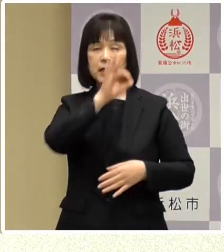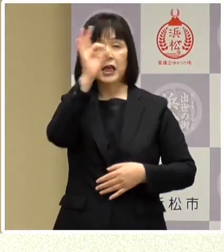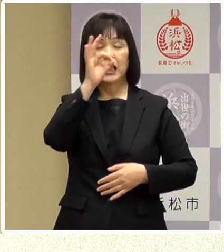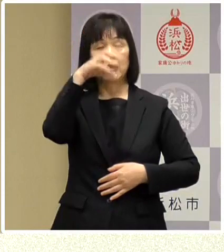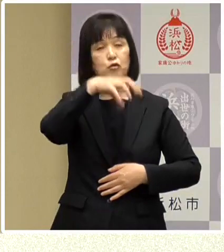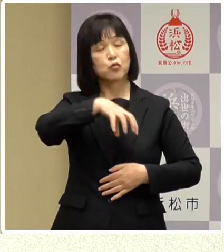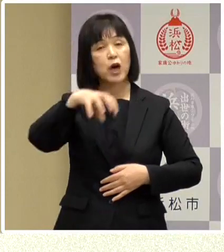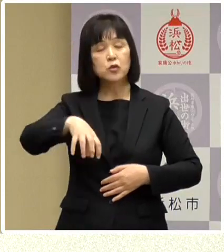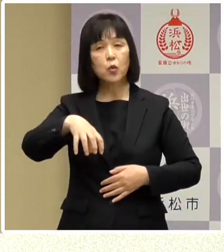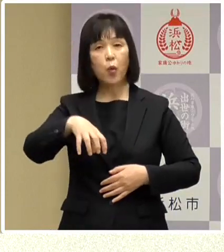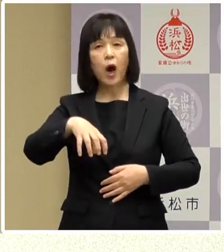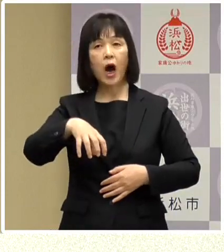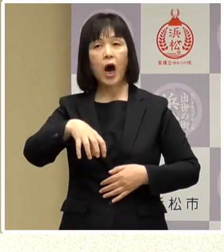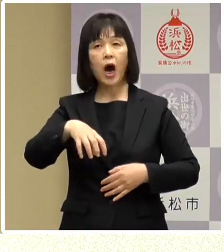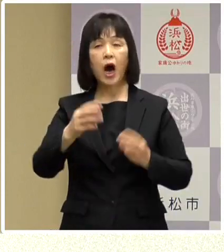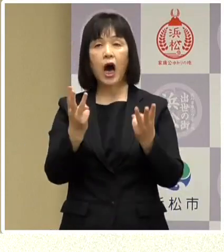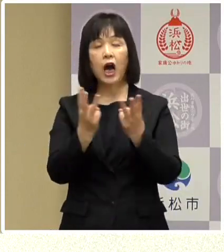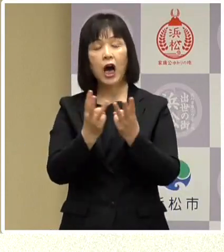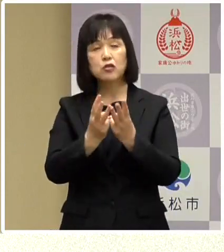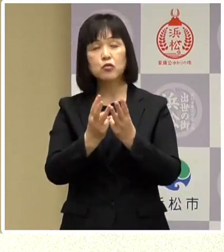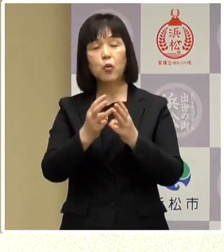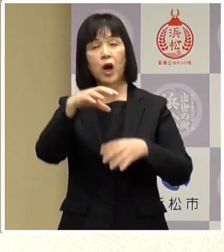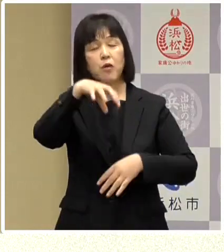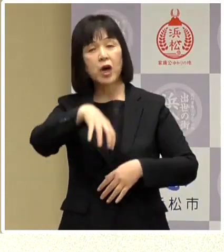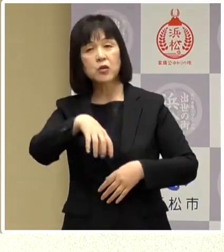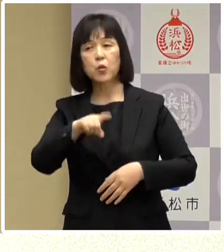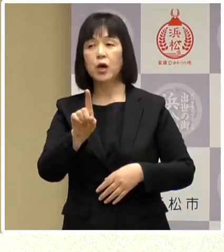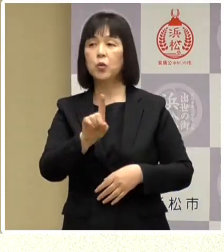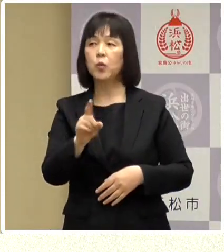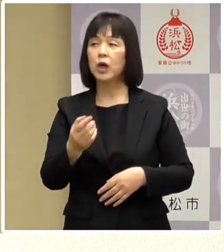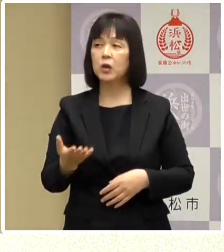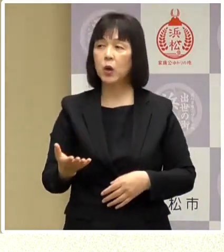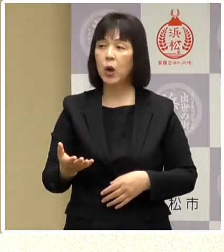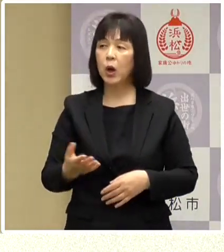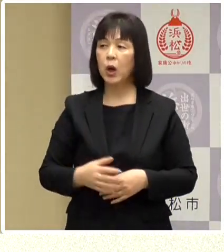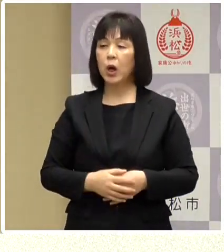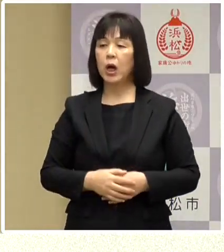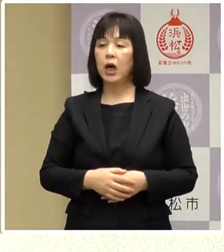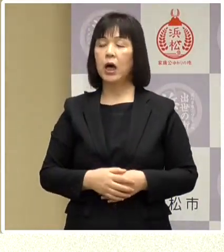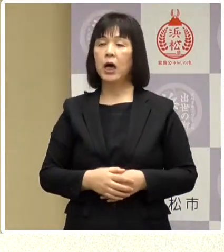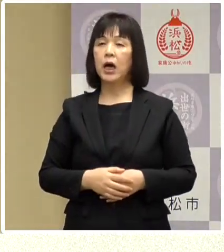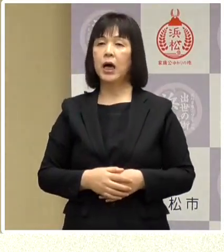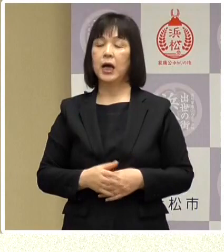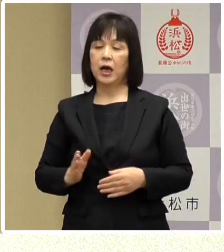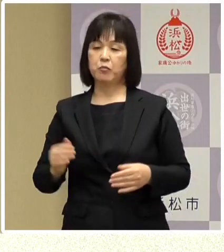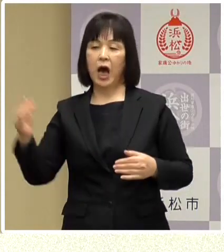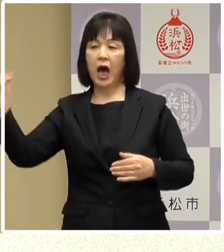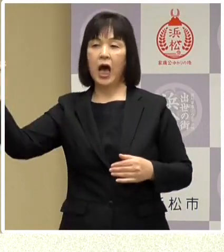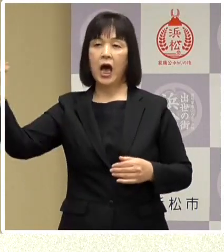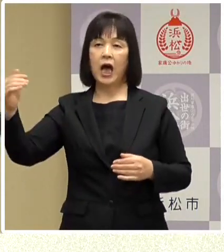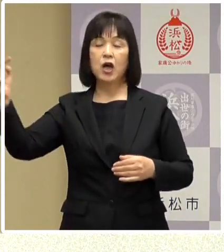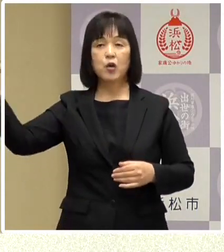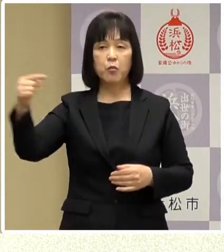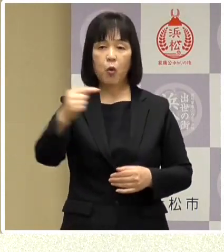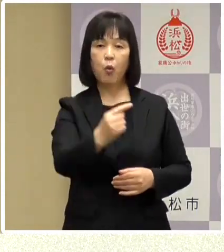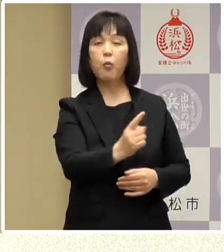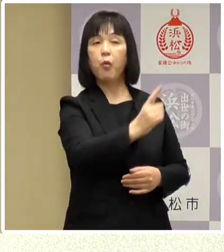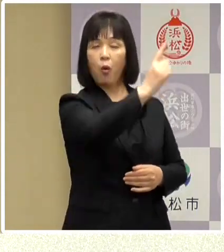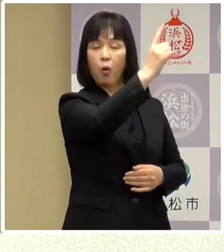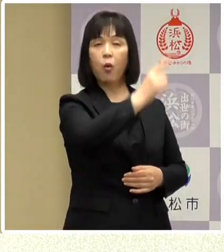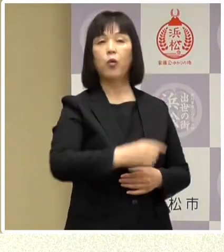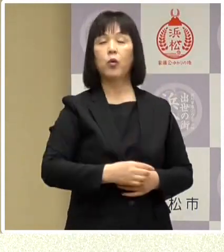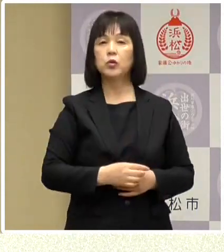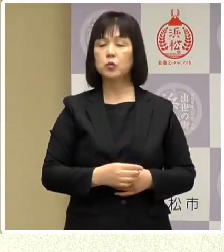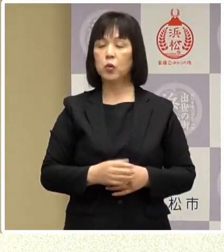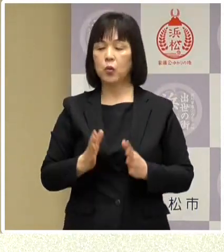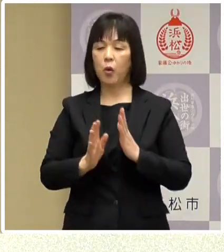い何箇所か に、ざっくり言いますと、はい、ここの今矢印のところを、武者行列が通ってきます、はい、で真ん